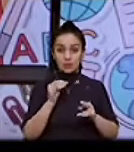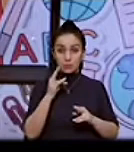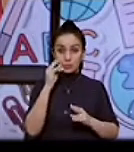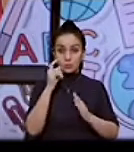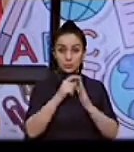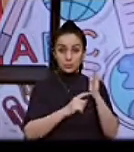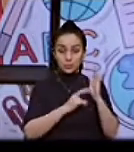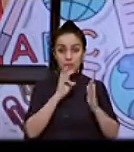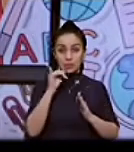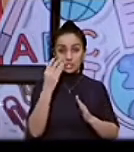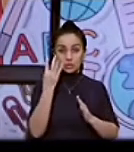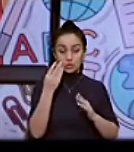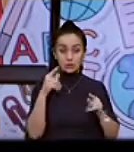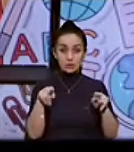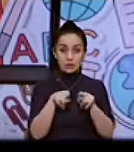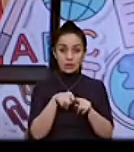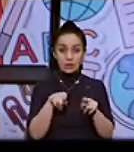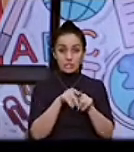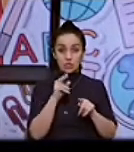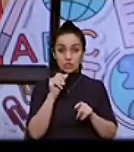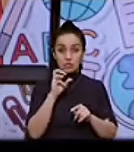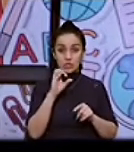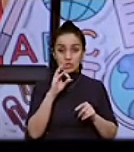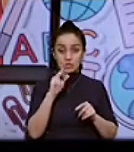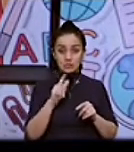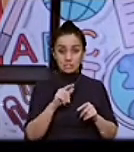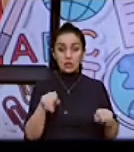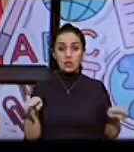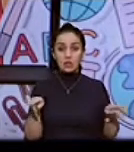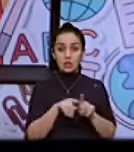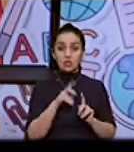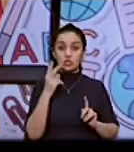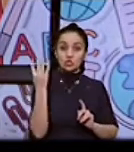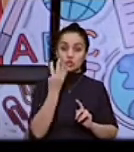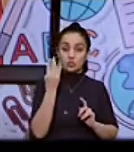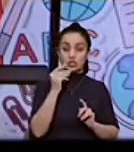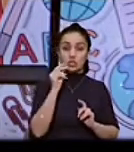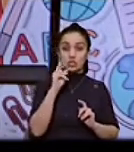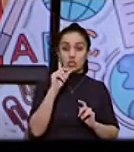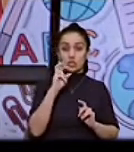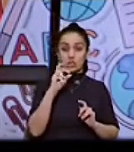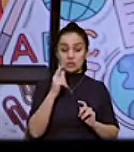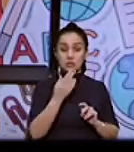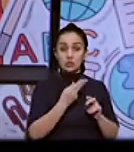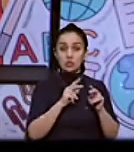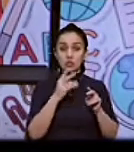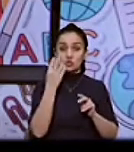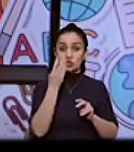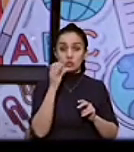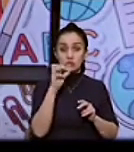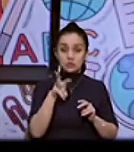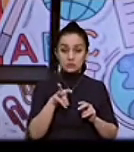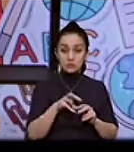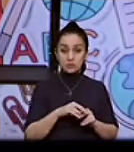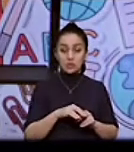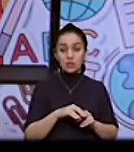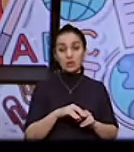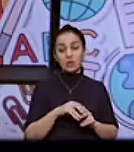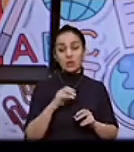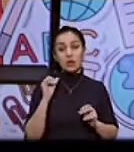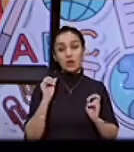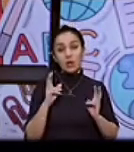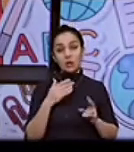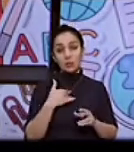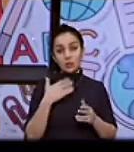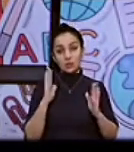отрезок поделили на 4 равные части. Четвертая часть его равна 4 сантиметрам.